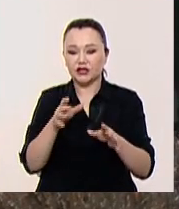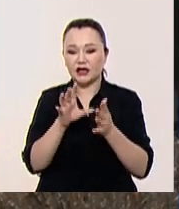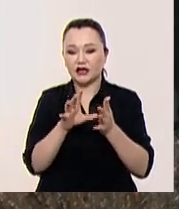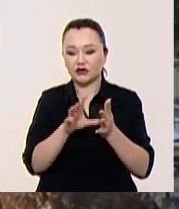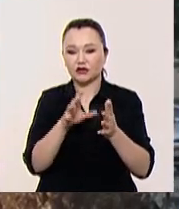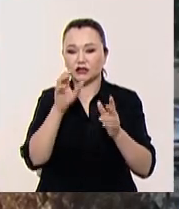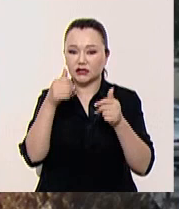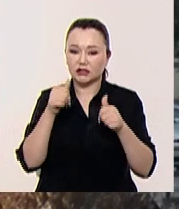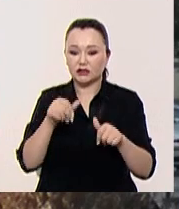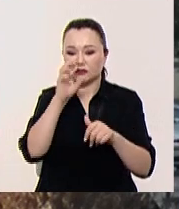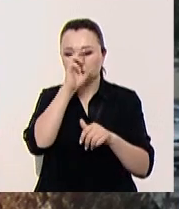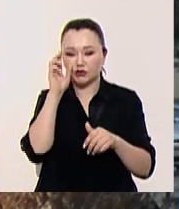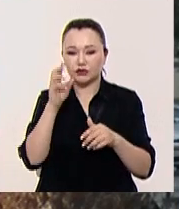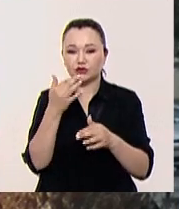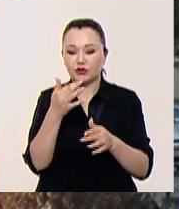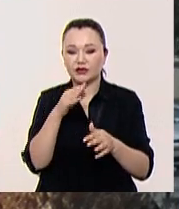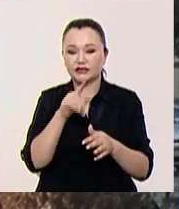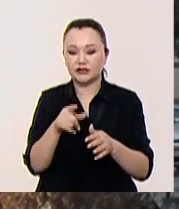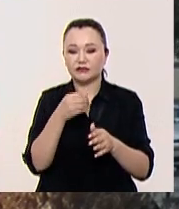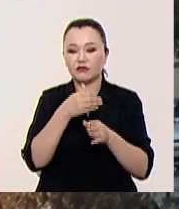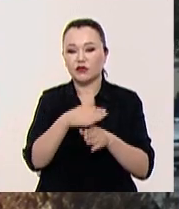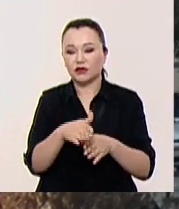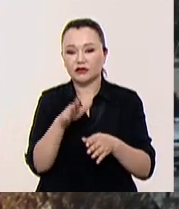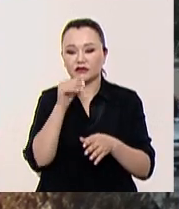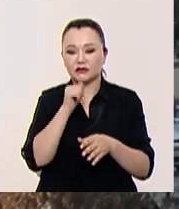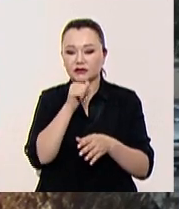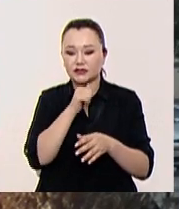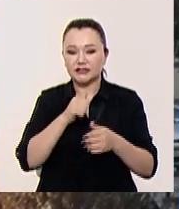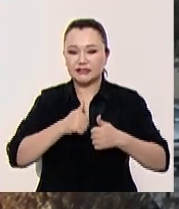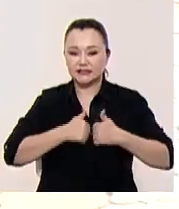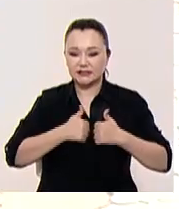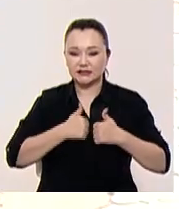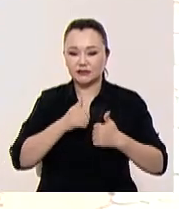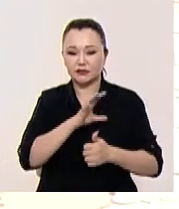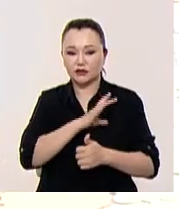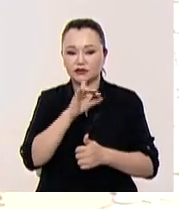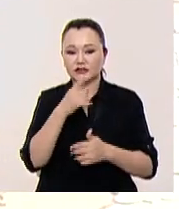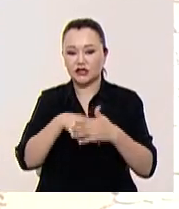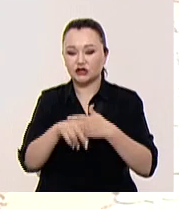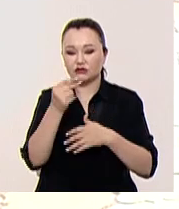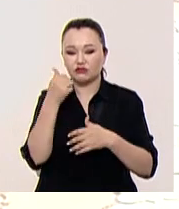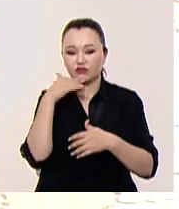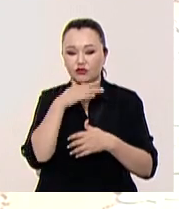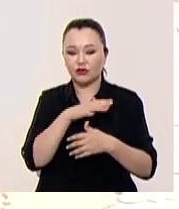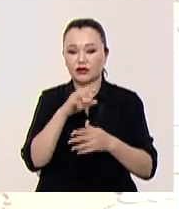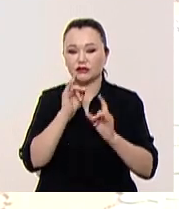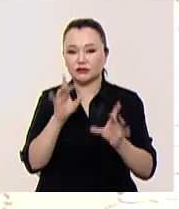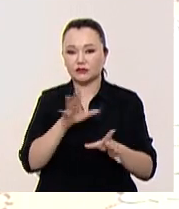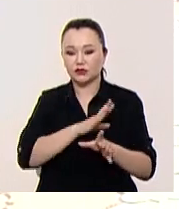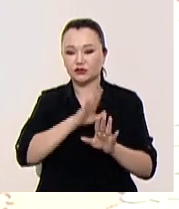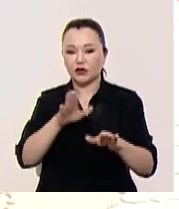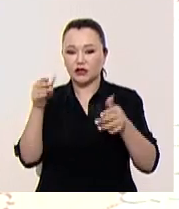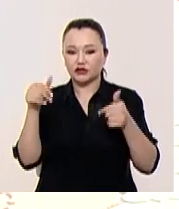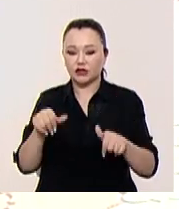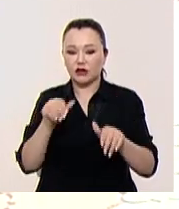тақтайшаларды орнатуға бюджеттің қанша тиіні бөлінгенін барынша жасырып бақты. Соған қарағанда қомақты қаржы шашқан сияқты. Тек